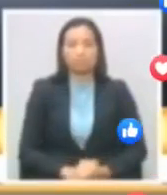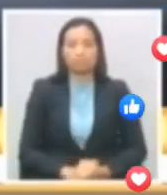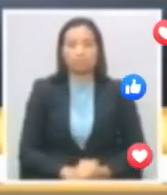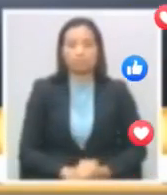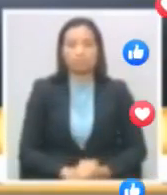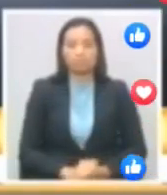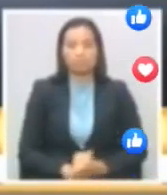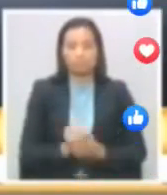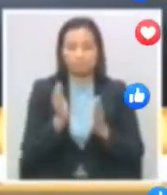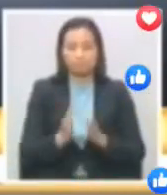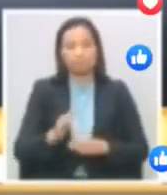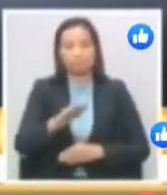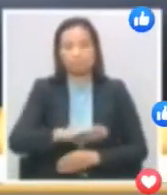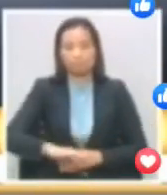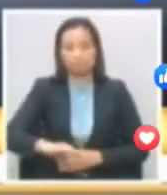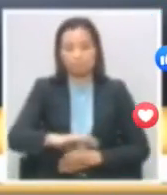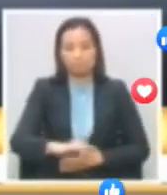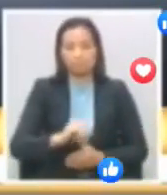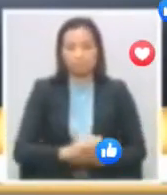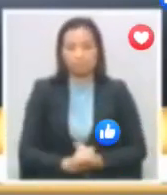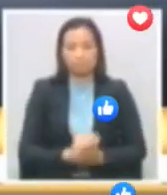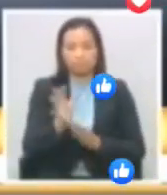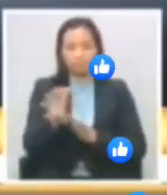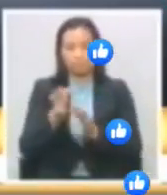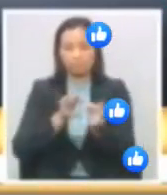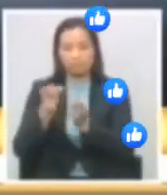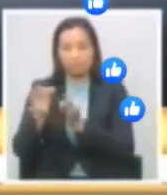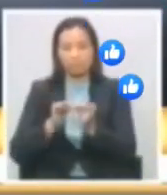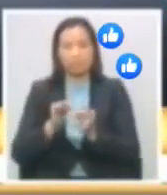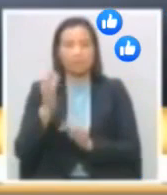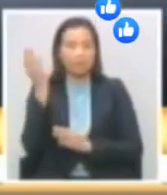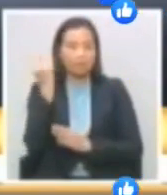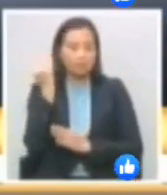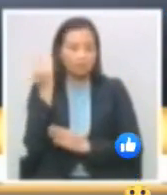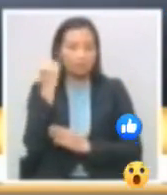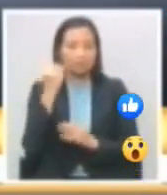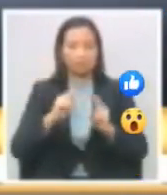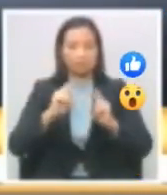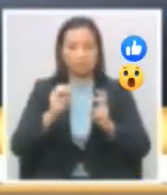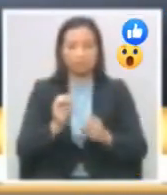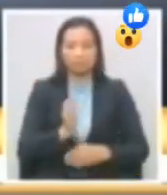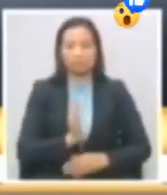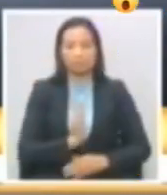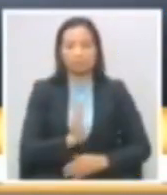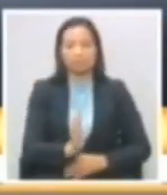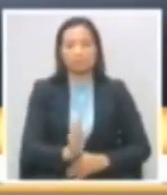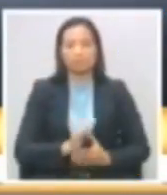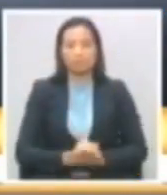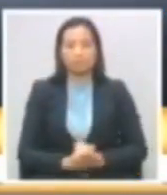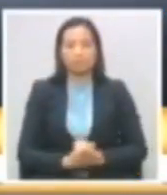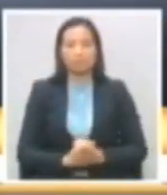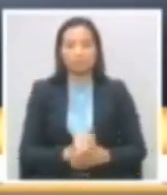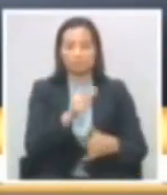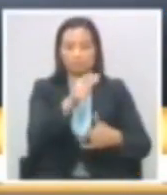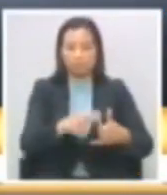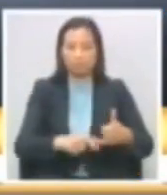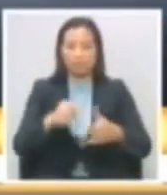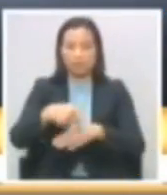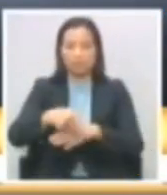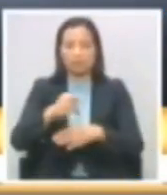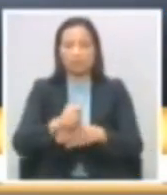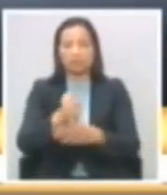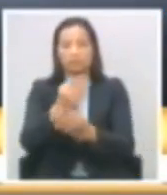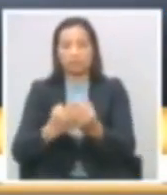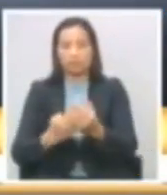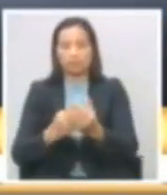ที่ทุกท่านได้กำลังอภิปรายกันอยู่แล้วก็ได้รับฟังเรื่องของความเป็นกลางในส่วนของ ประ